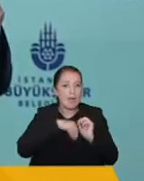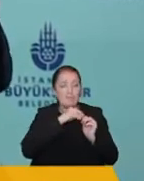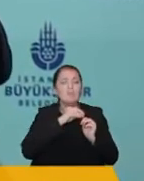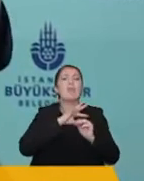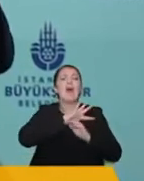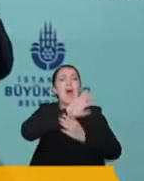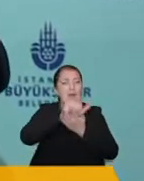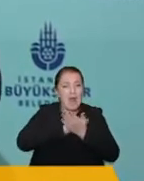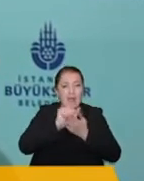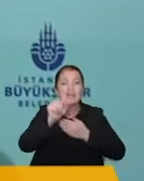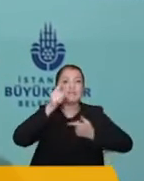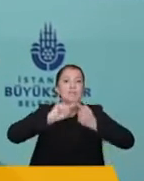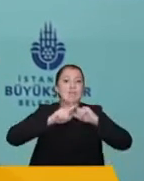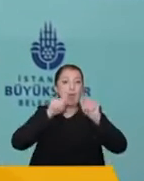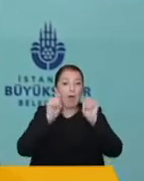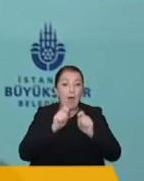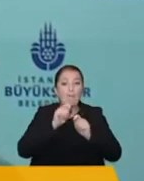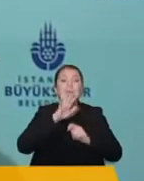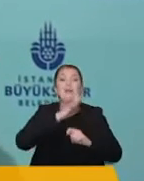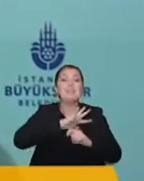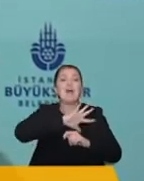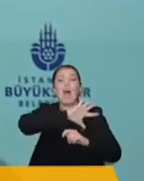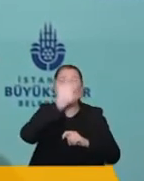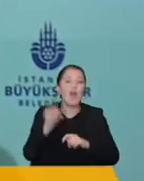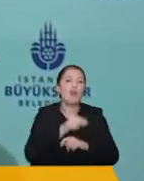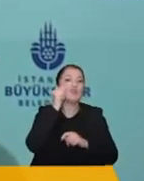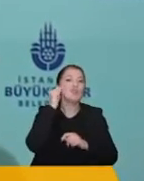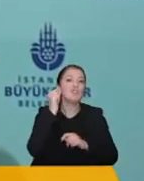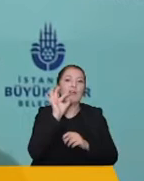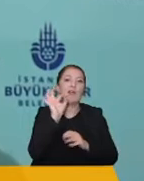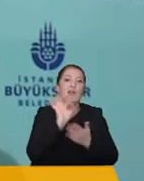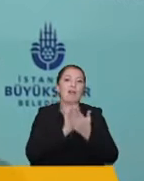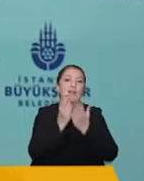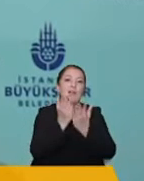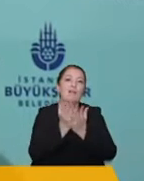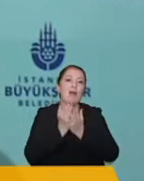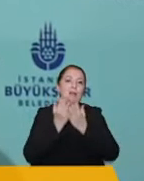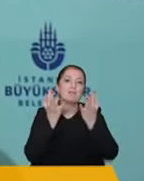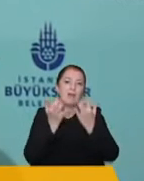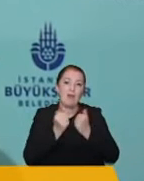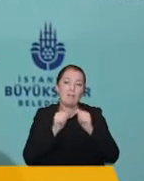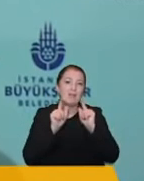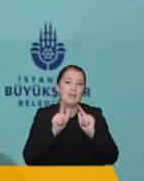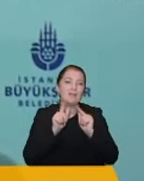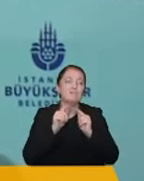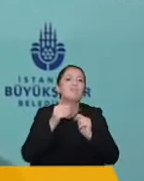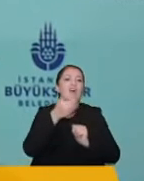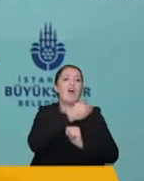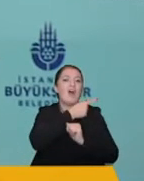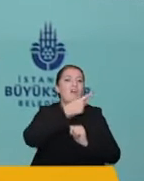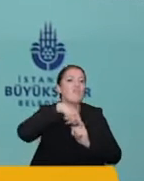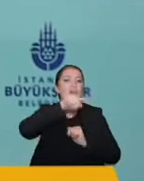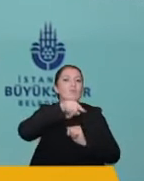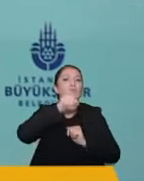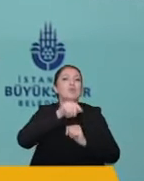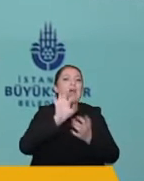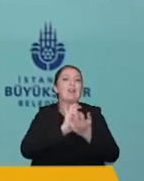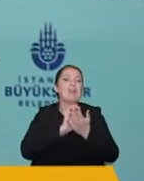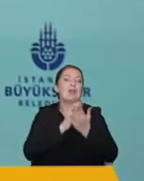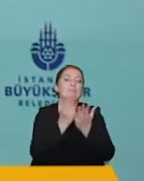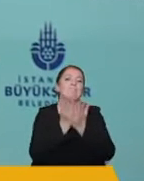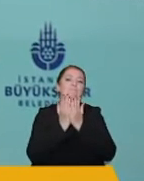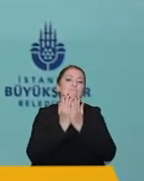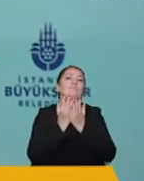herkes, siyaset yapmak isteyen her kişi ders çıkartmalıdır. Halkımız da bundan ders çıkartacaktır.